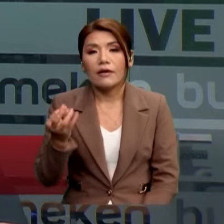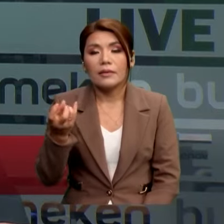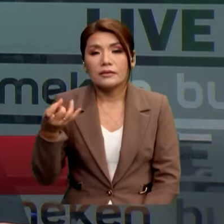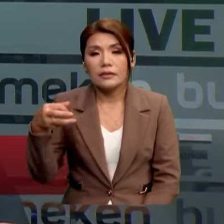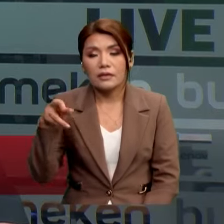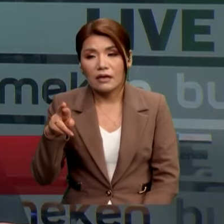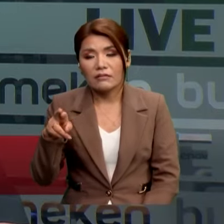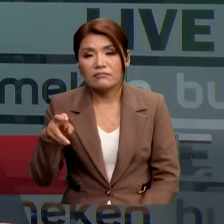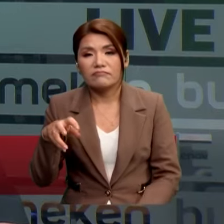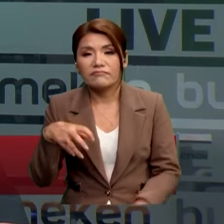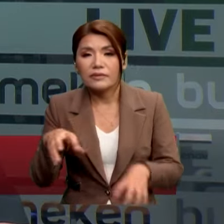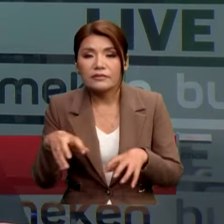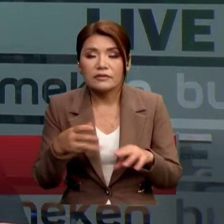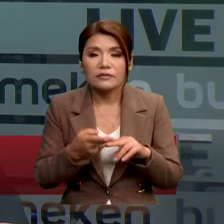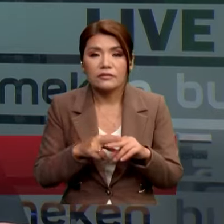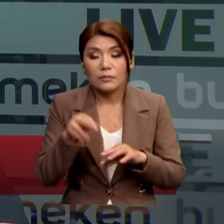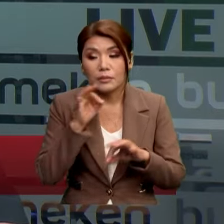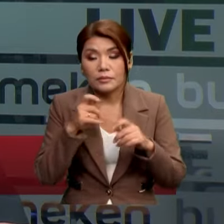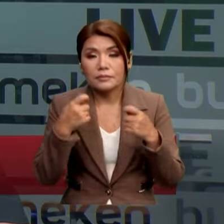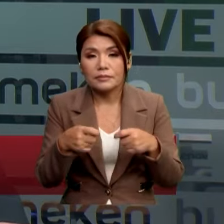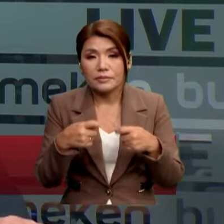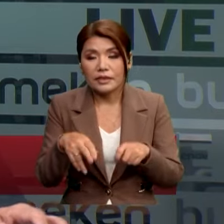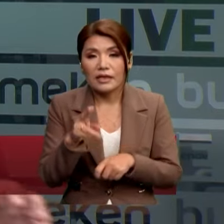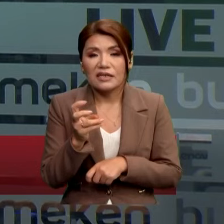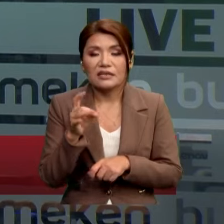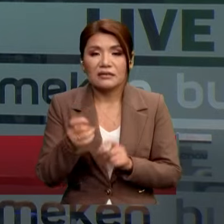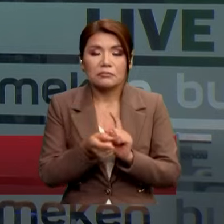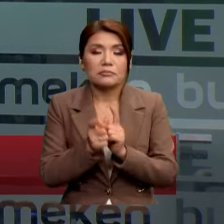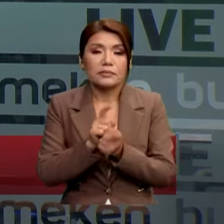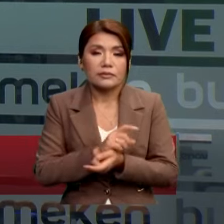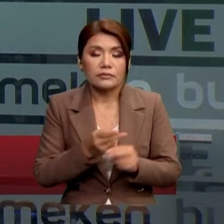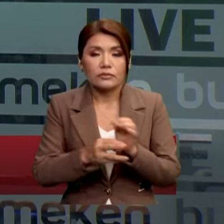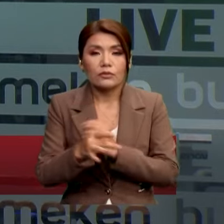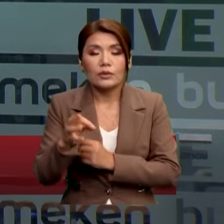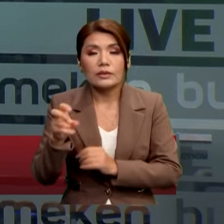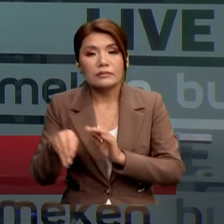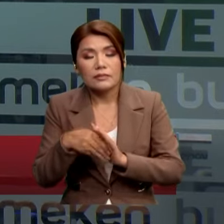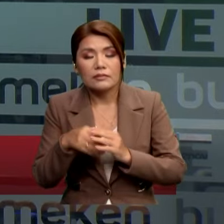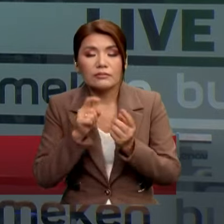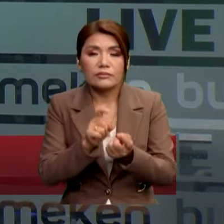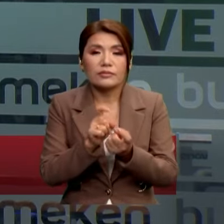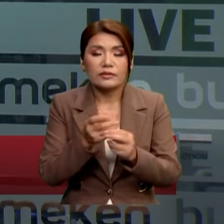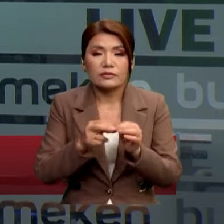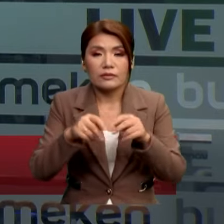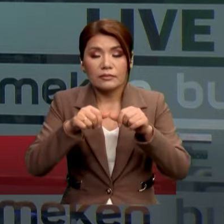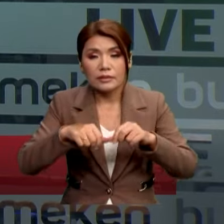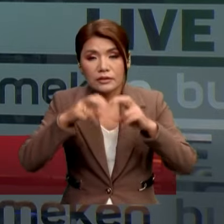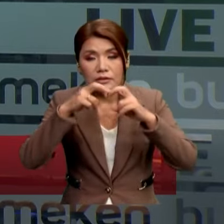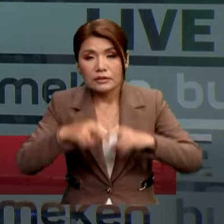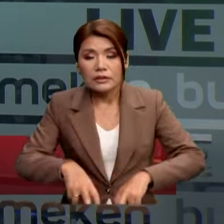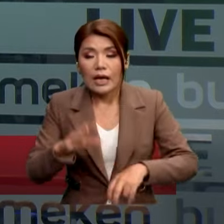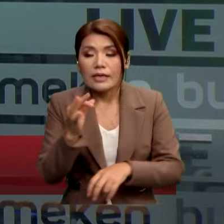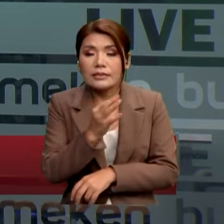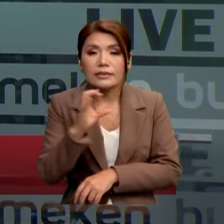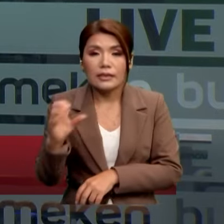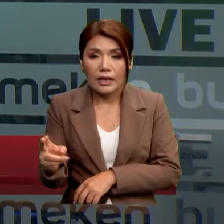Фармациядағы мафия елімізде дәрі-дәрмек саудасы картельге айналған. Сыбайлас жемқорлыққа қарсы агенттіктің тексеруінен кейін СК